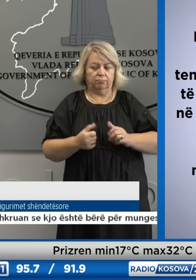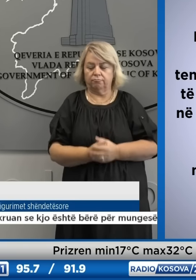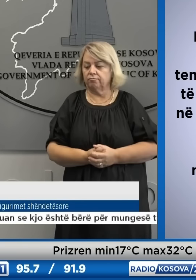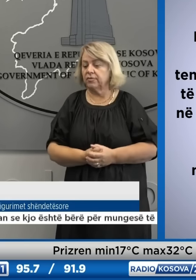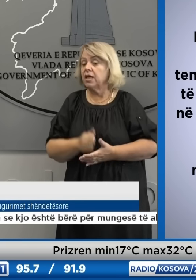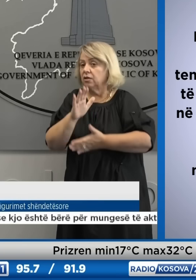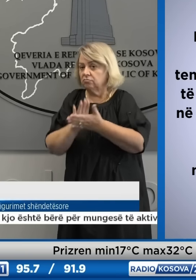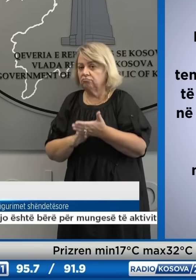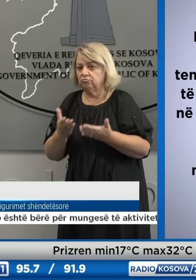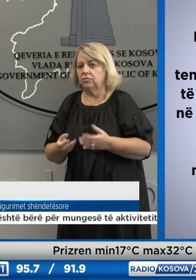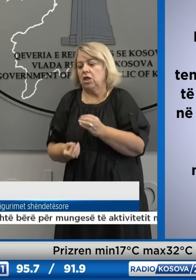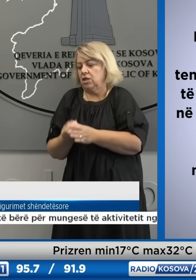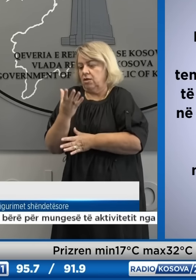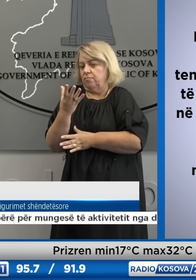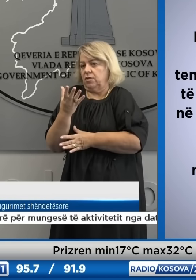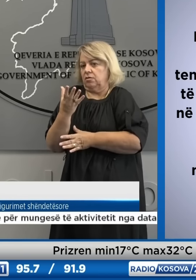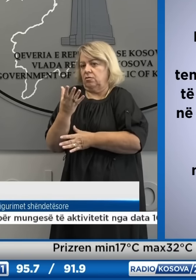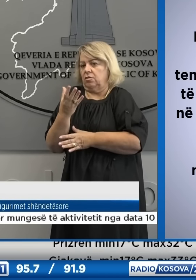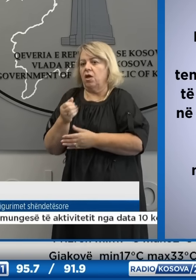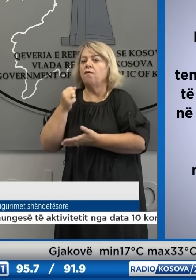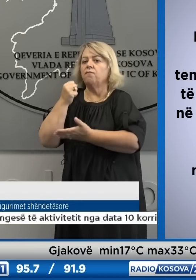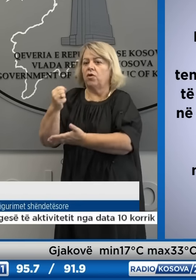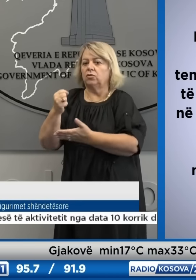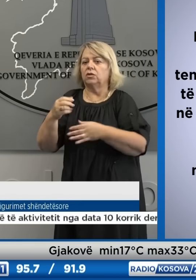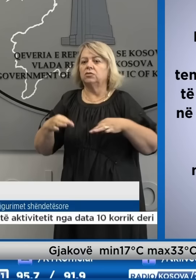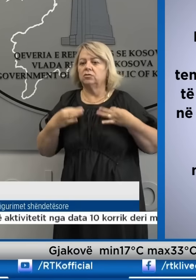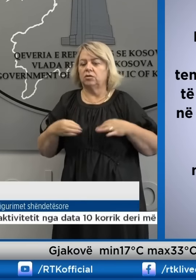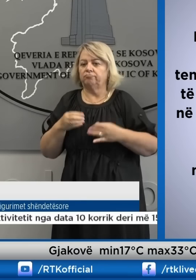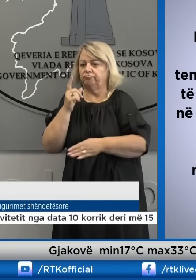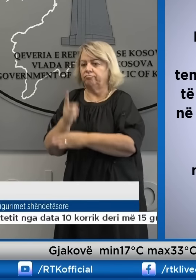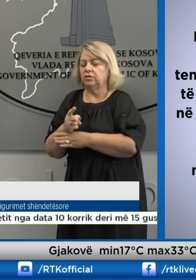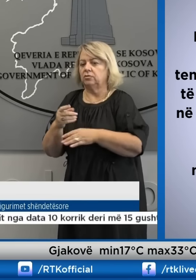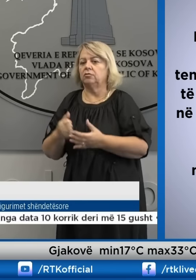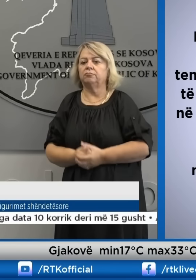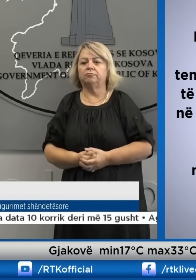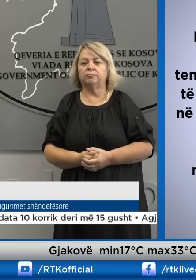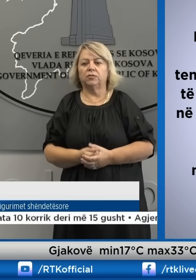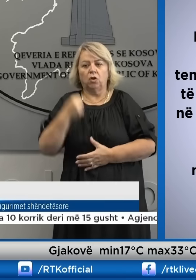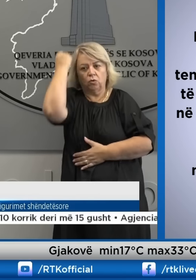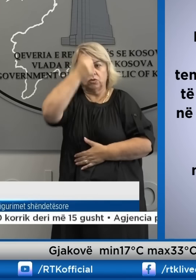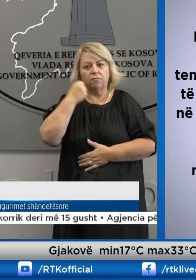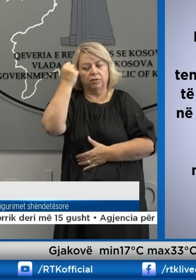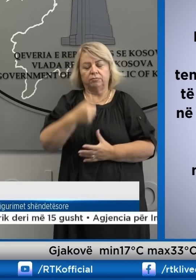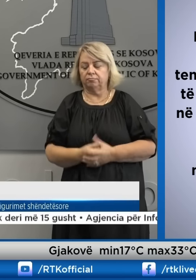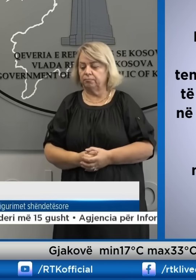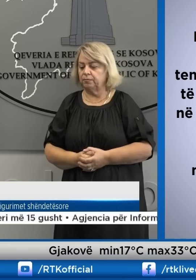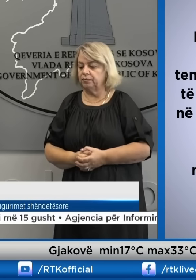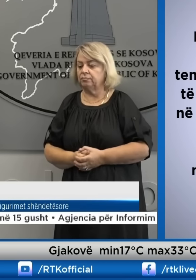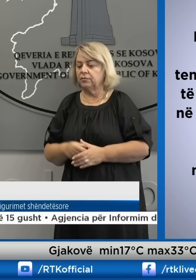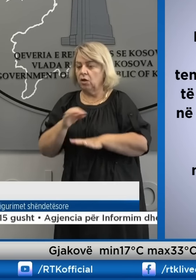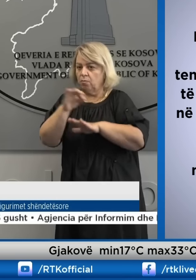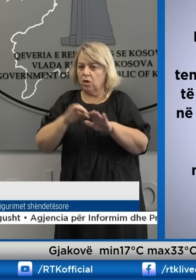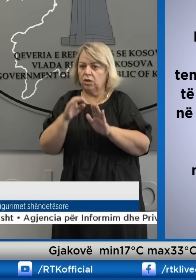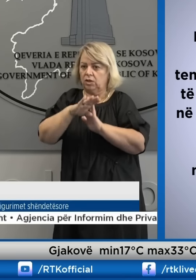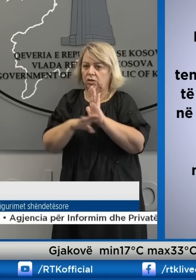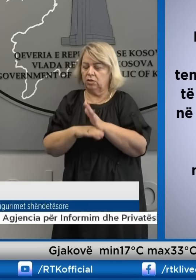këtë nisë, pra, do të themelohet fondi i sigurimit të detyrueshëm shëndetësor të Republikës së Kosovës. Me këtë projekt